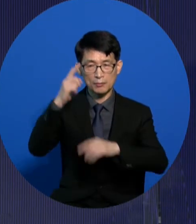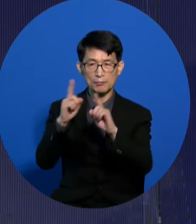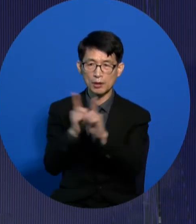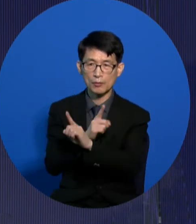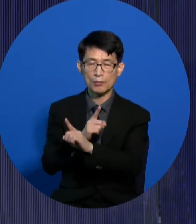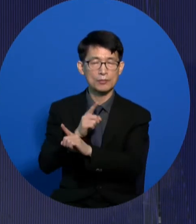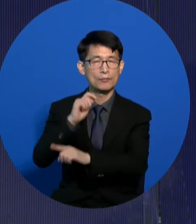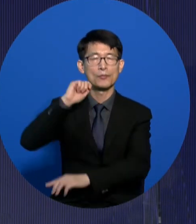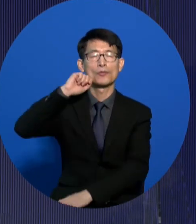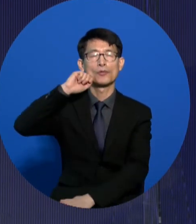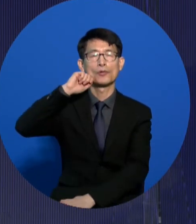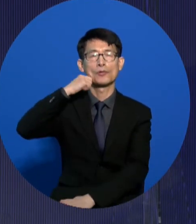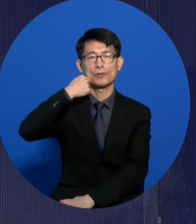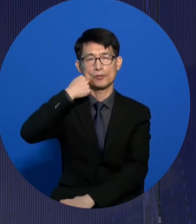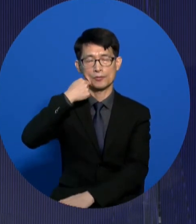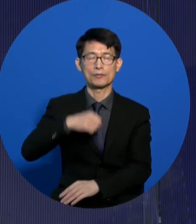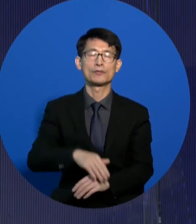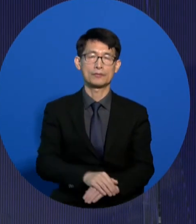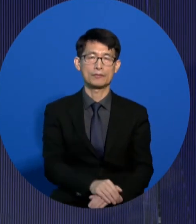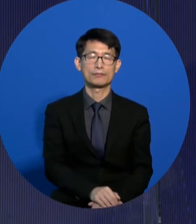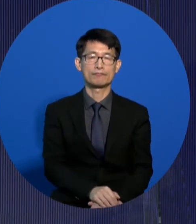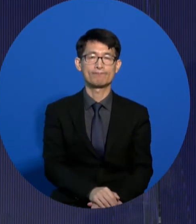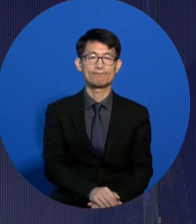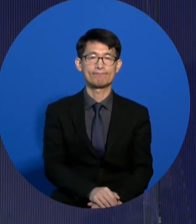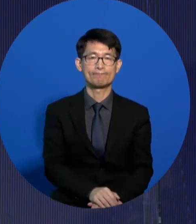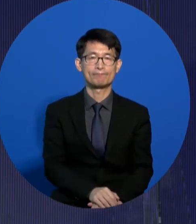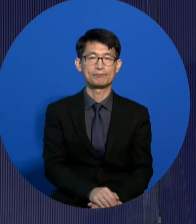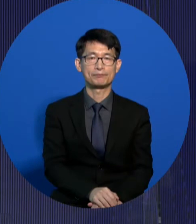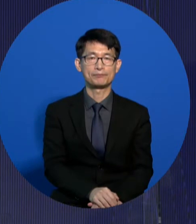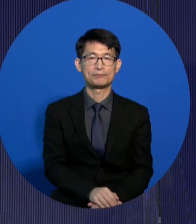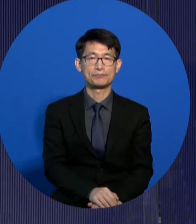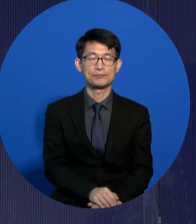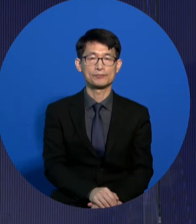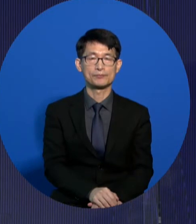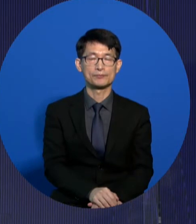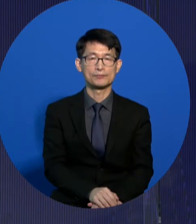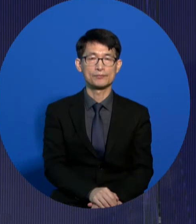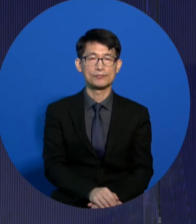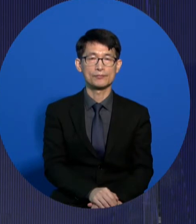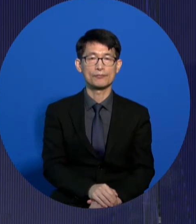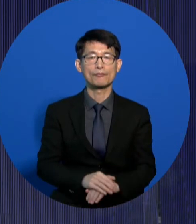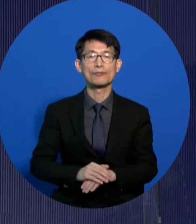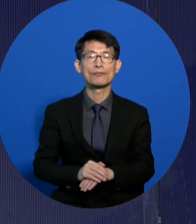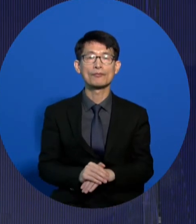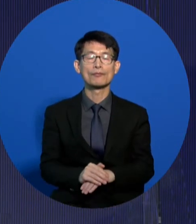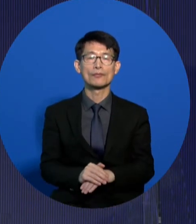그럼 이러한 상황을 봤을 때 우리 모두가 지금